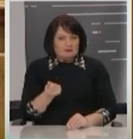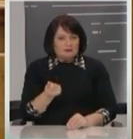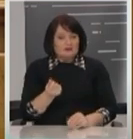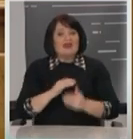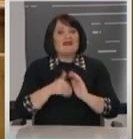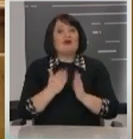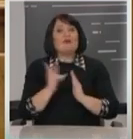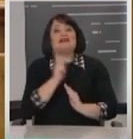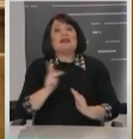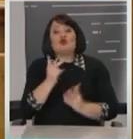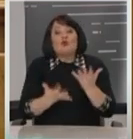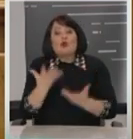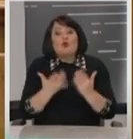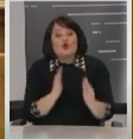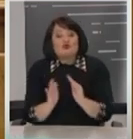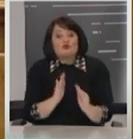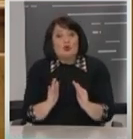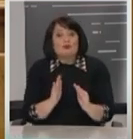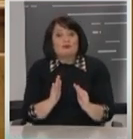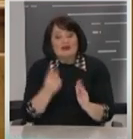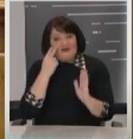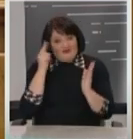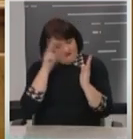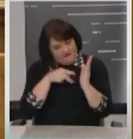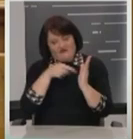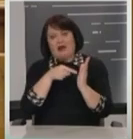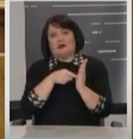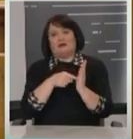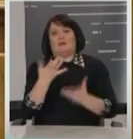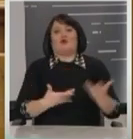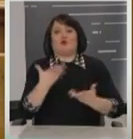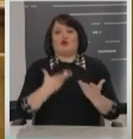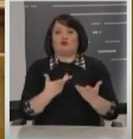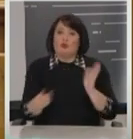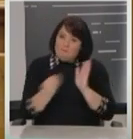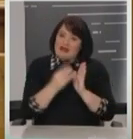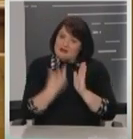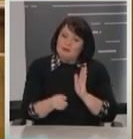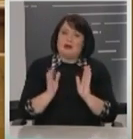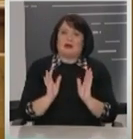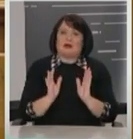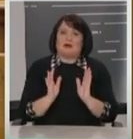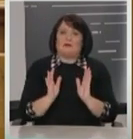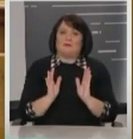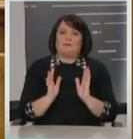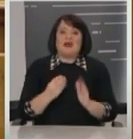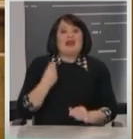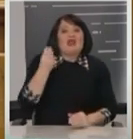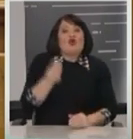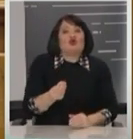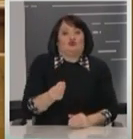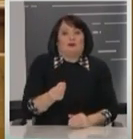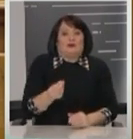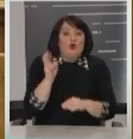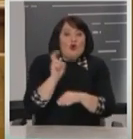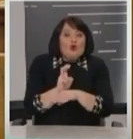κοινωνικού προϋπολογισμού, πράγμα το οποίο αποτυπώνεται σε αυτόν που ψηφίζουμε εδώ. Προβλέπεται η διάθεση επιπλέον πόρων σε